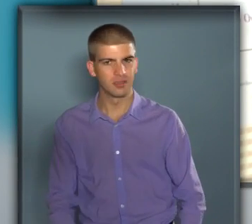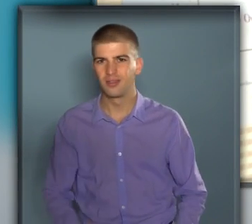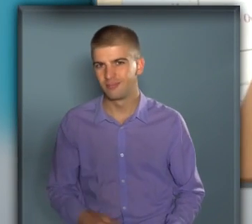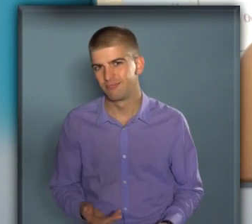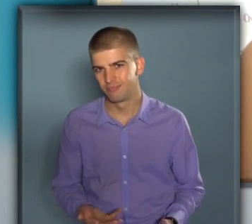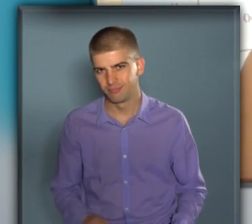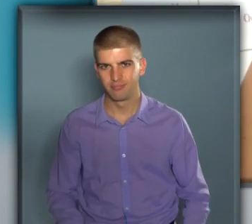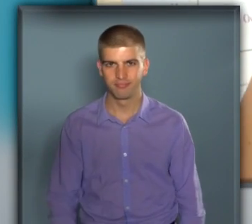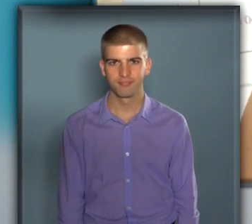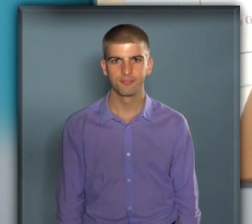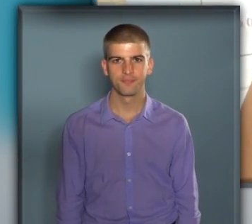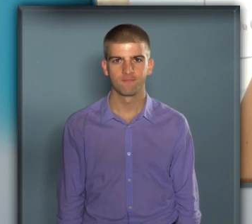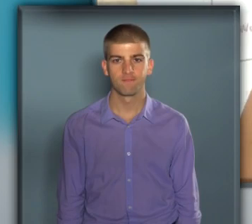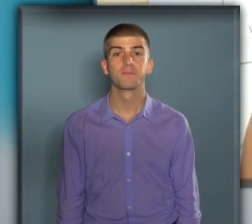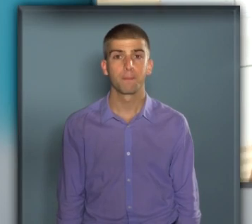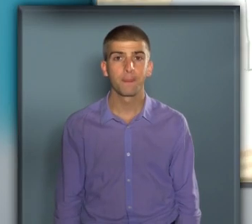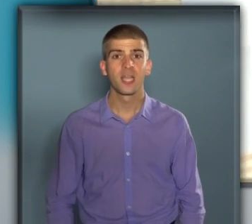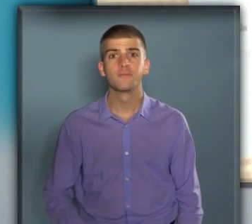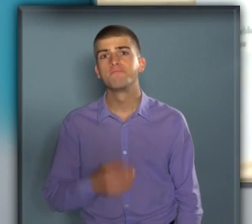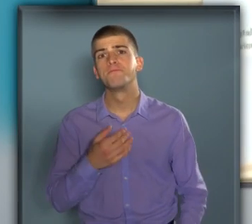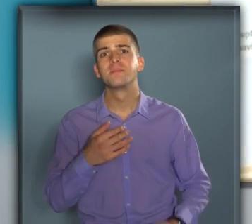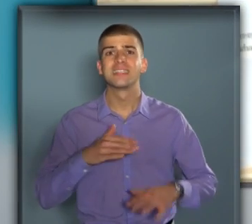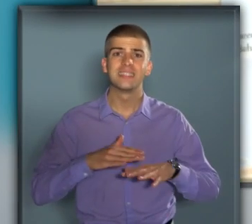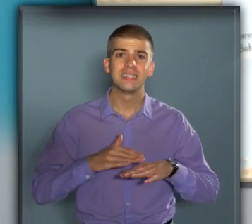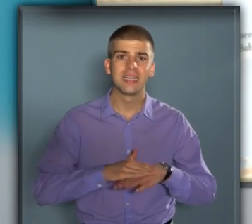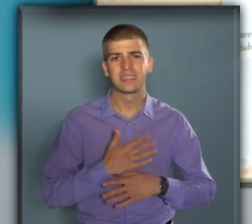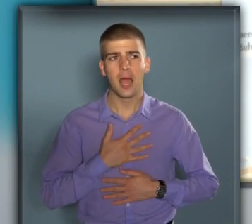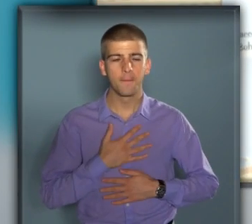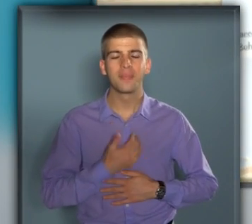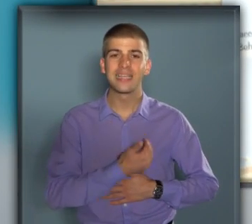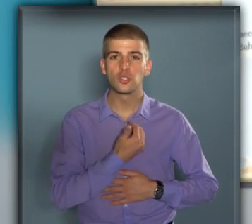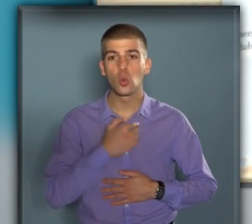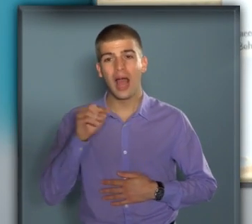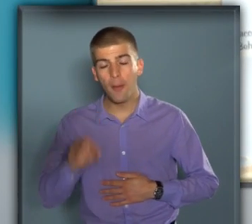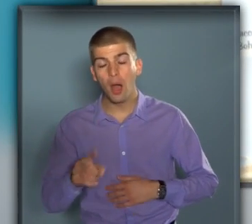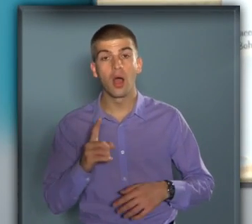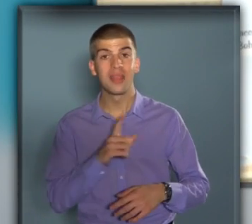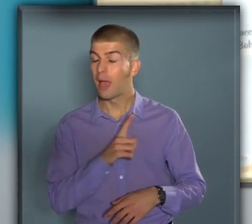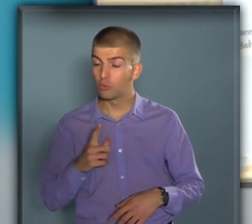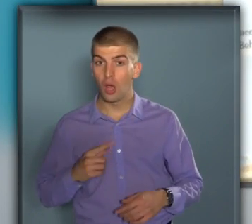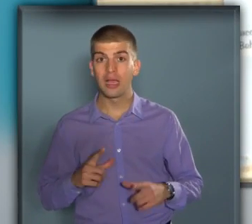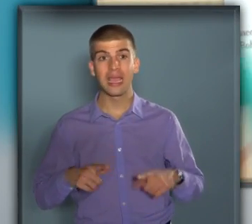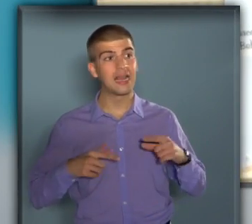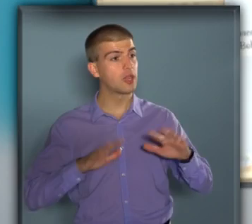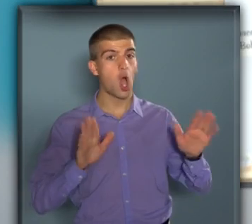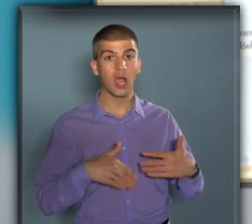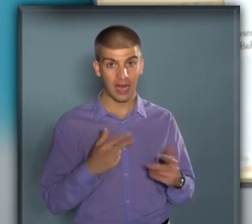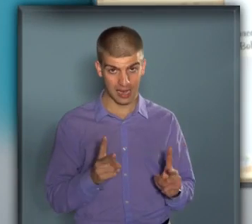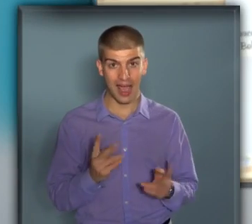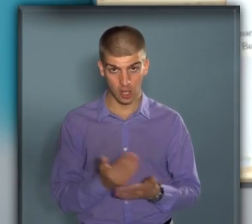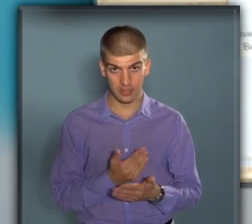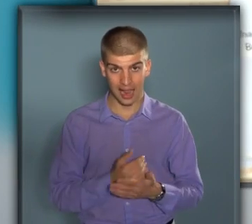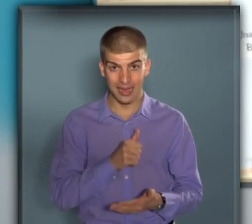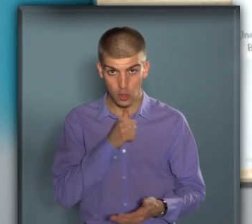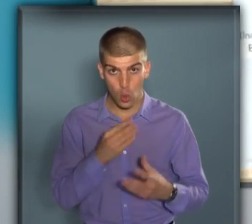érzem egyébként, hogy az iskolából kilépve, az iskolán túl, az élet bármely területén használható ez az egész. Hát így